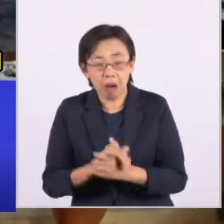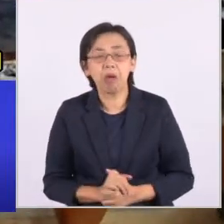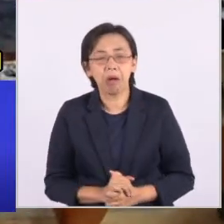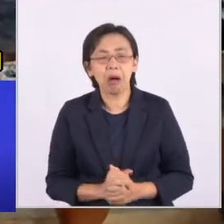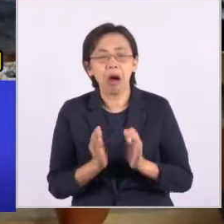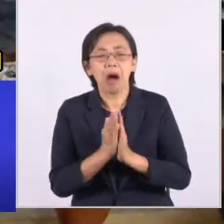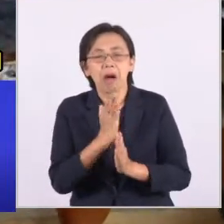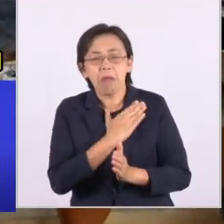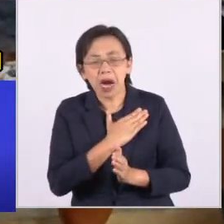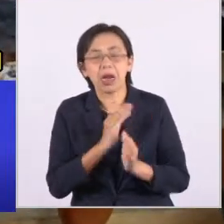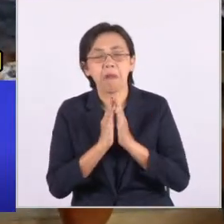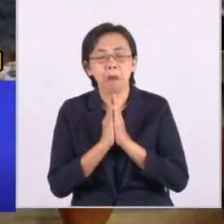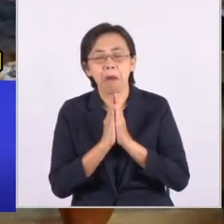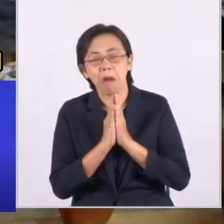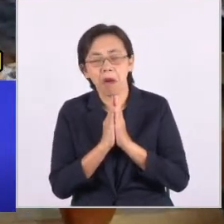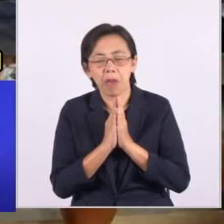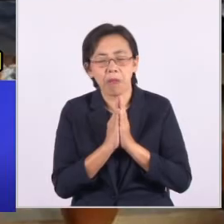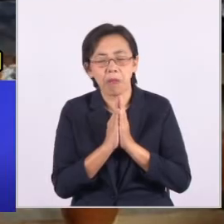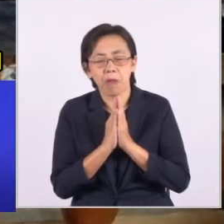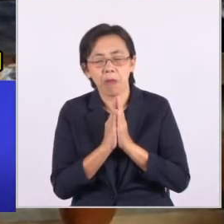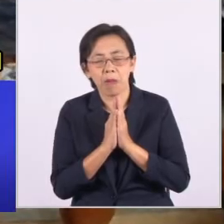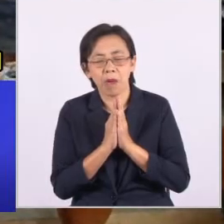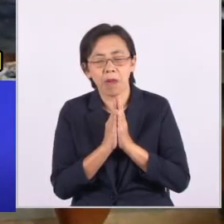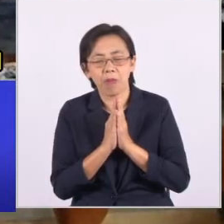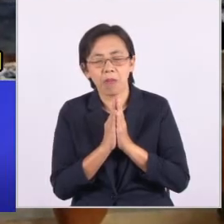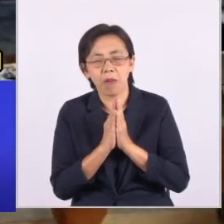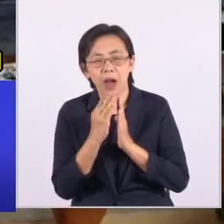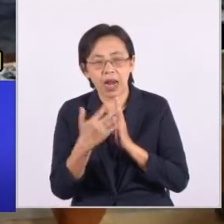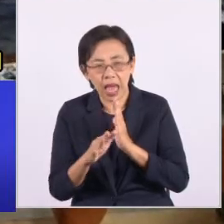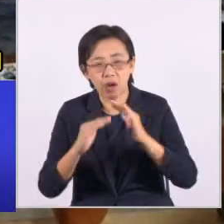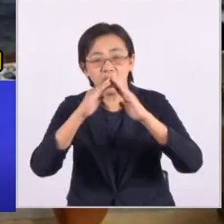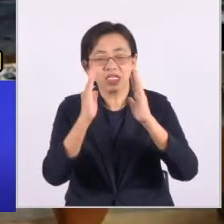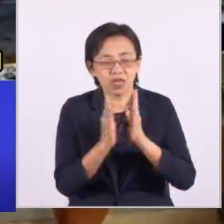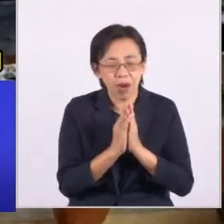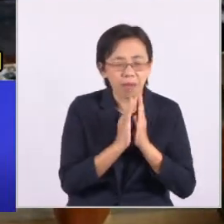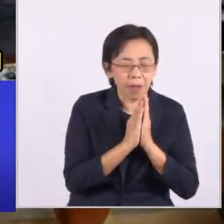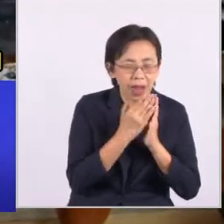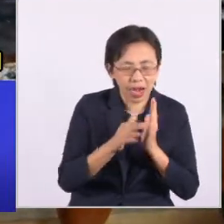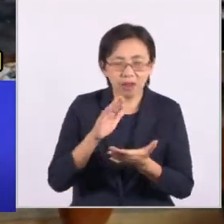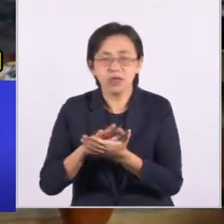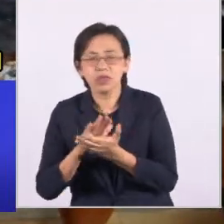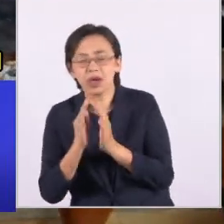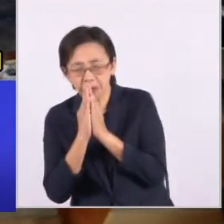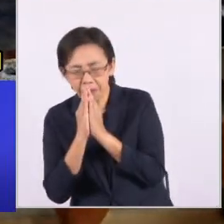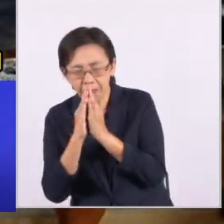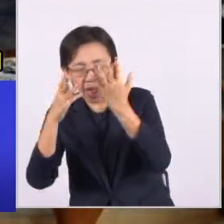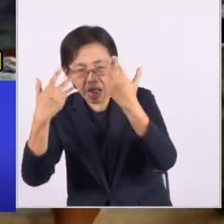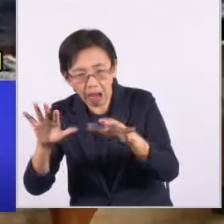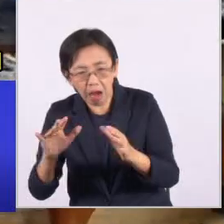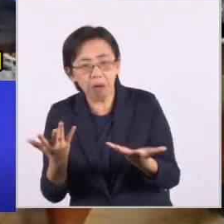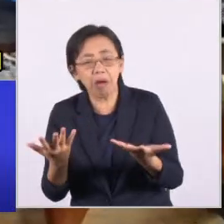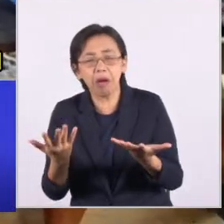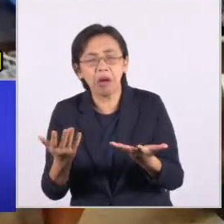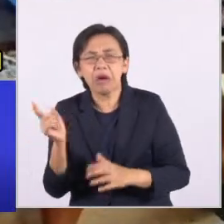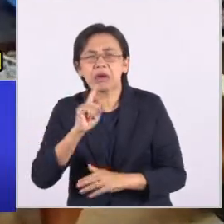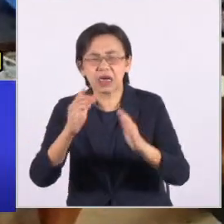แล้วทำอะไร พระอาจารย์เขาก็ทำพิธีให้หมดทุกอย่างทำที่วัดเสร็จแล้วก็มาทำที่โรงเรียนอีกแต่เหลืออยู่อย่างเดียว